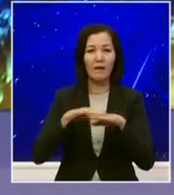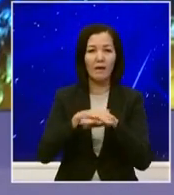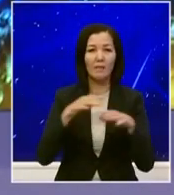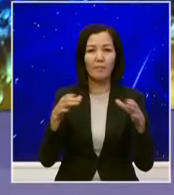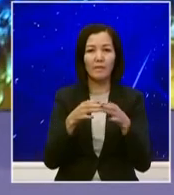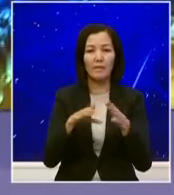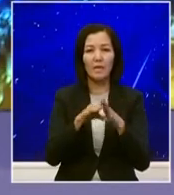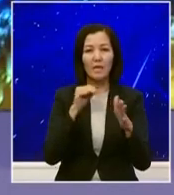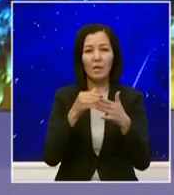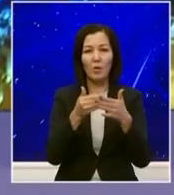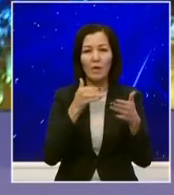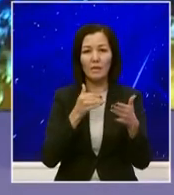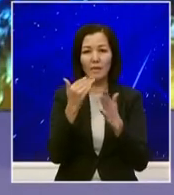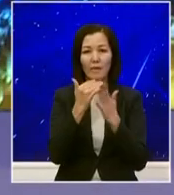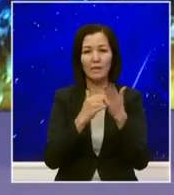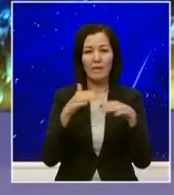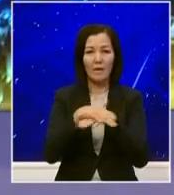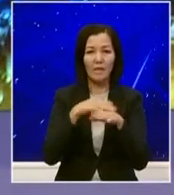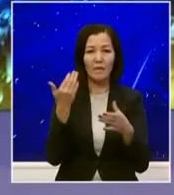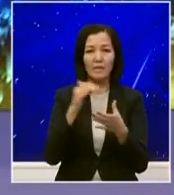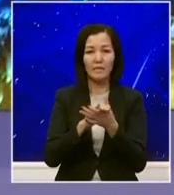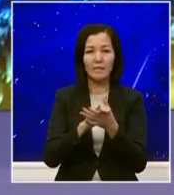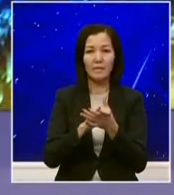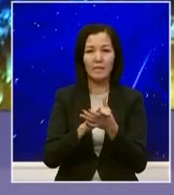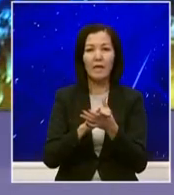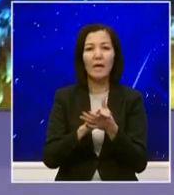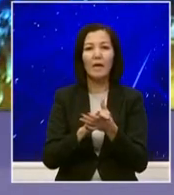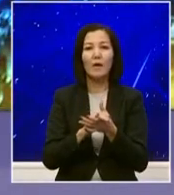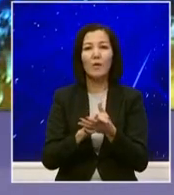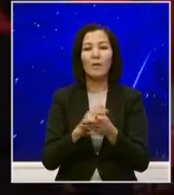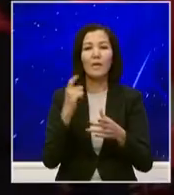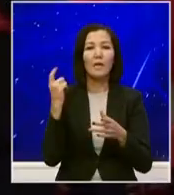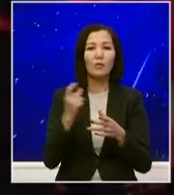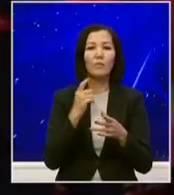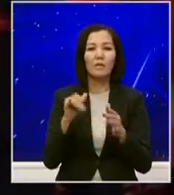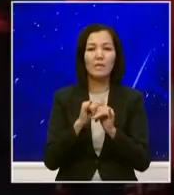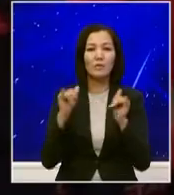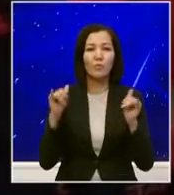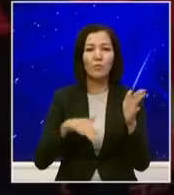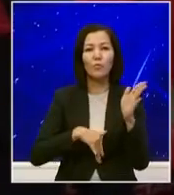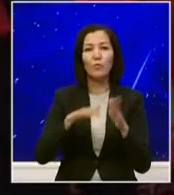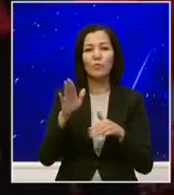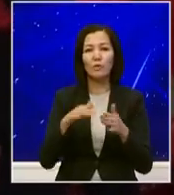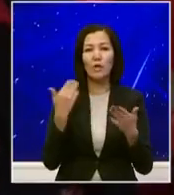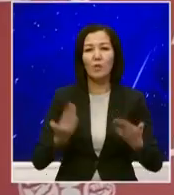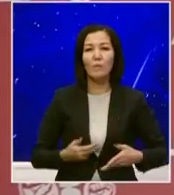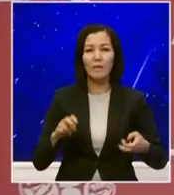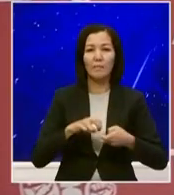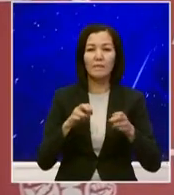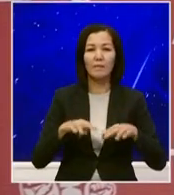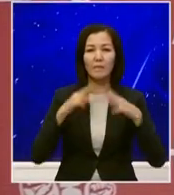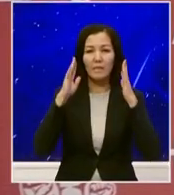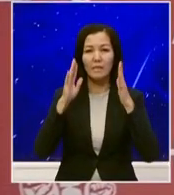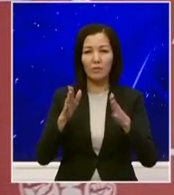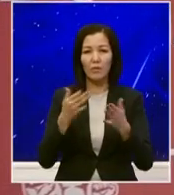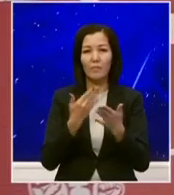өкілдері сайлау алдындағы бағдарламасын халыққа таныстырды. Есіктен есікке деп аталады. Олар ел экономикасын көтеруден бөлек әлеуметтік мәселеге